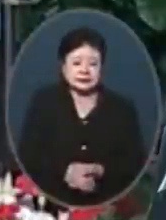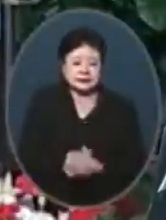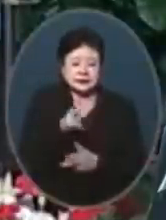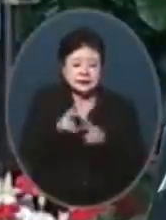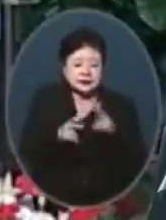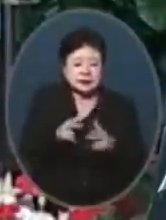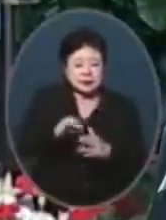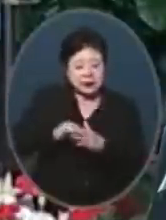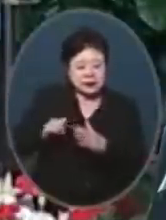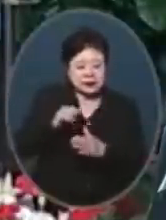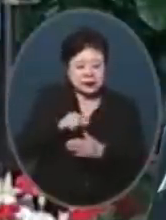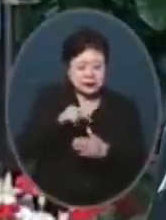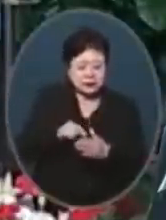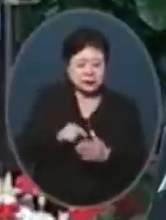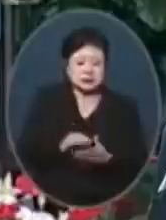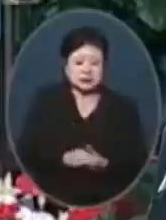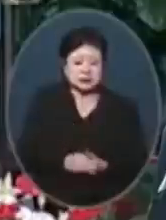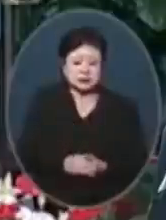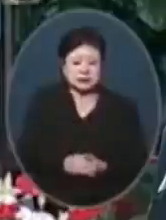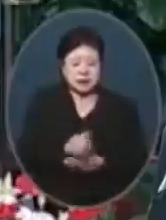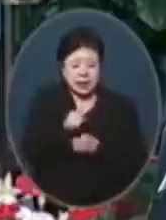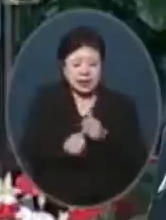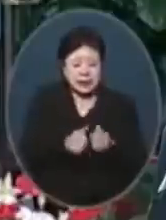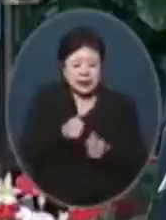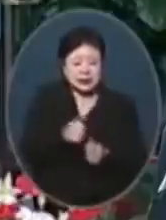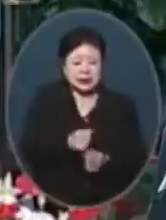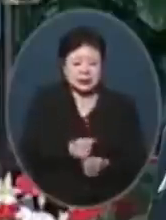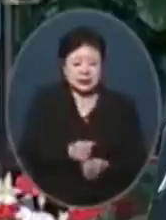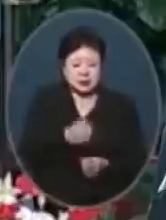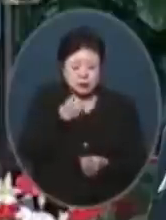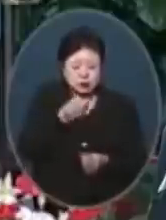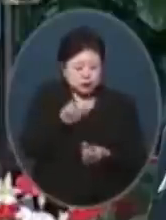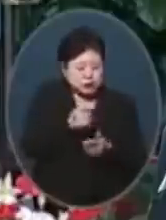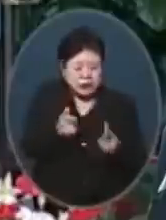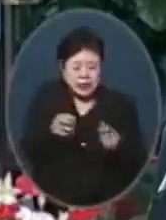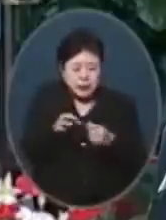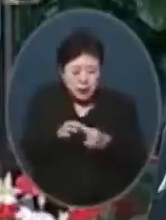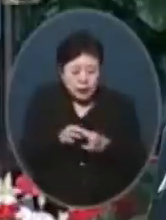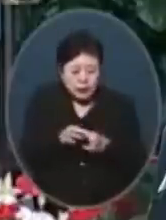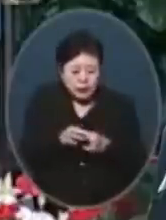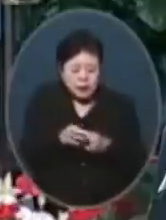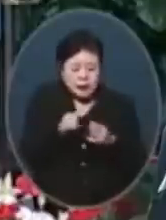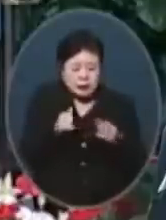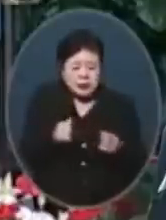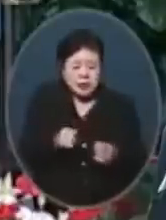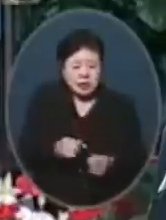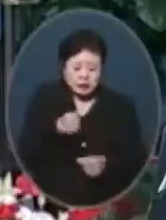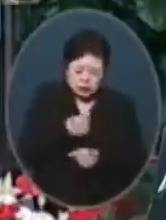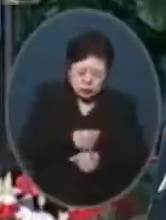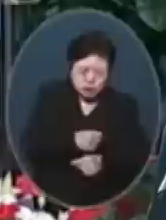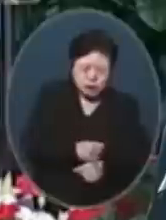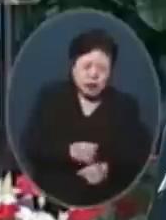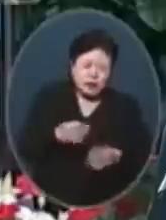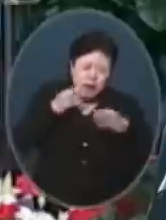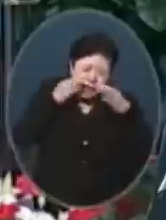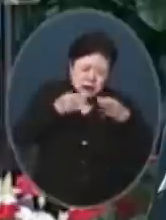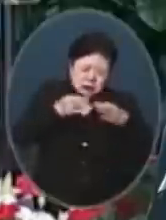사업이든 가정이든 어떤 일이든 하나님이 복을 주시지 아니하면 사람이 아무리 수고하고 애를